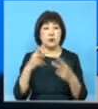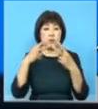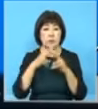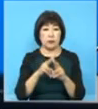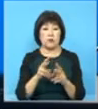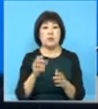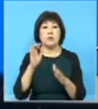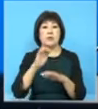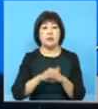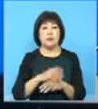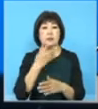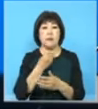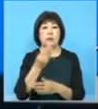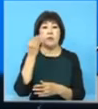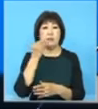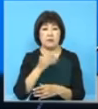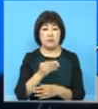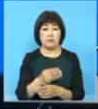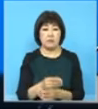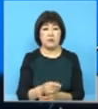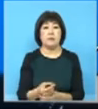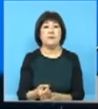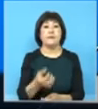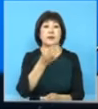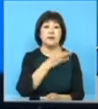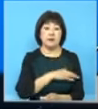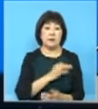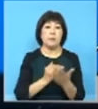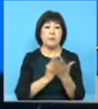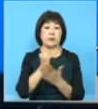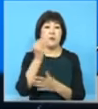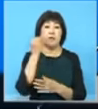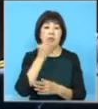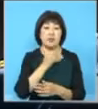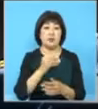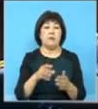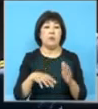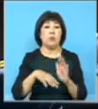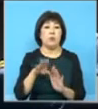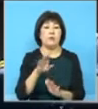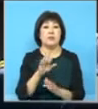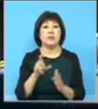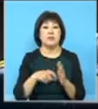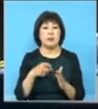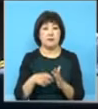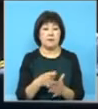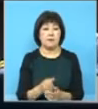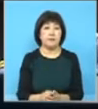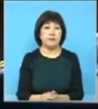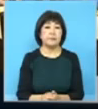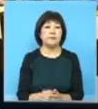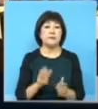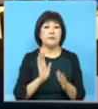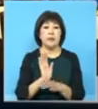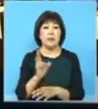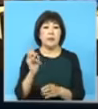судей доказал свою эффективность на практике, что позволило повысить качественный уровень следствия. Следственная судья осуществляет деятельность,